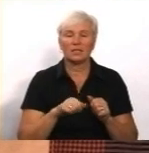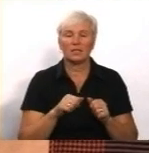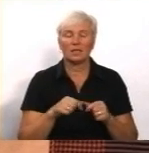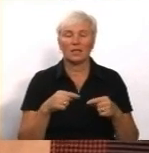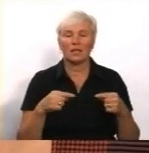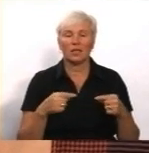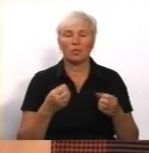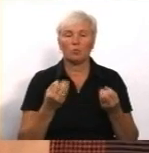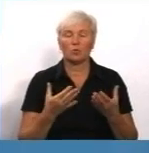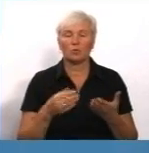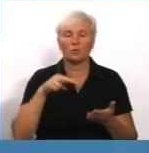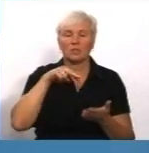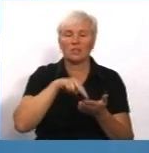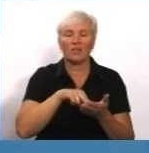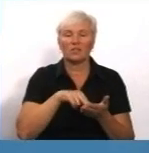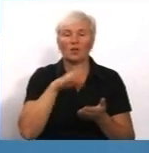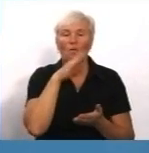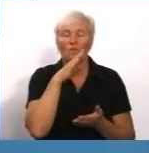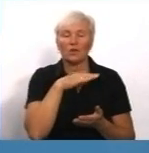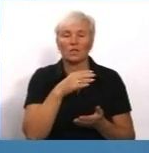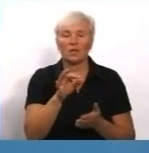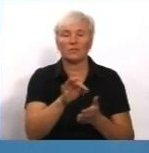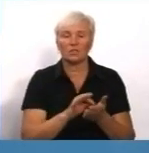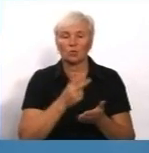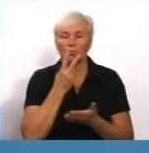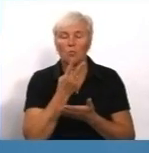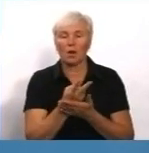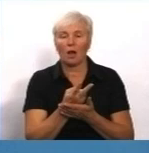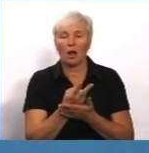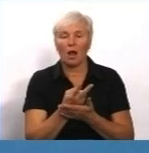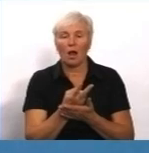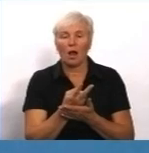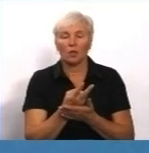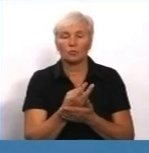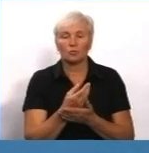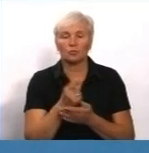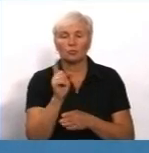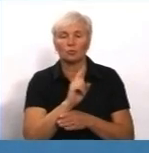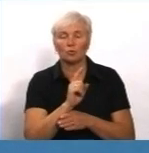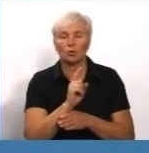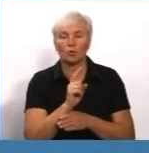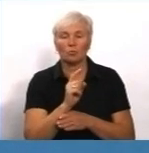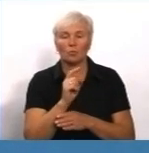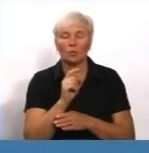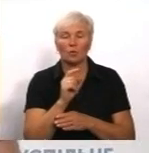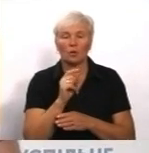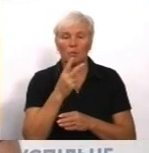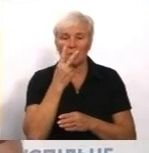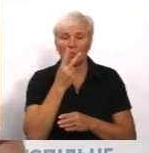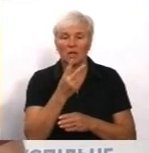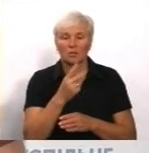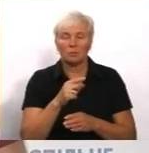просто ставиться у воду і одразу показує певну градацію у вигляді числа. І відповідно до таблиці ми бачимо